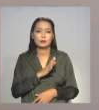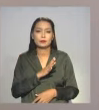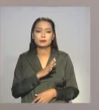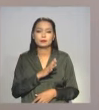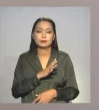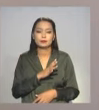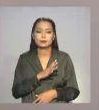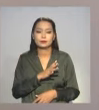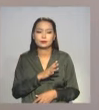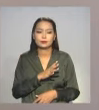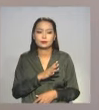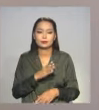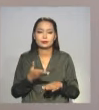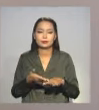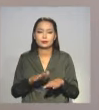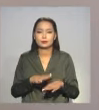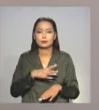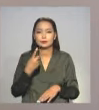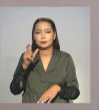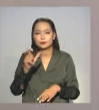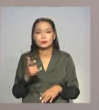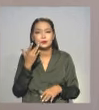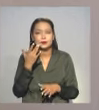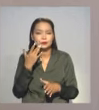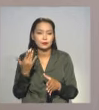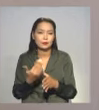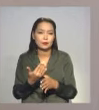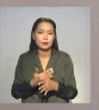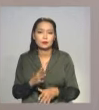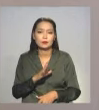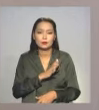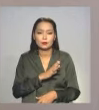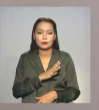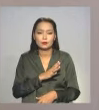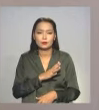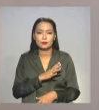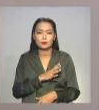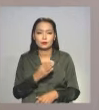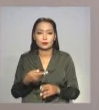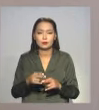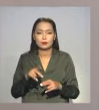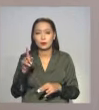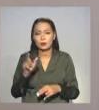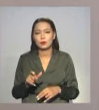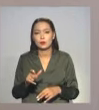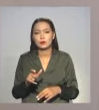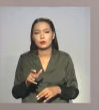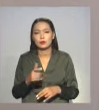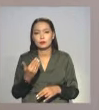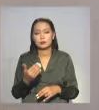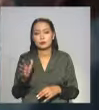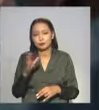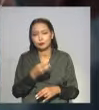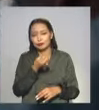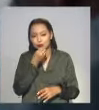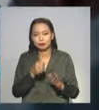көп жүре алмайсыз, бір кісінің көмегімен жүресіз постоянно. Отадан кейін тәтті, Аллаға шүкір бәрі жақсы